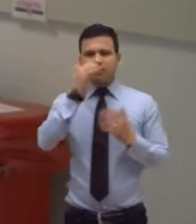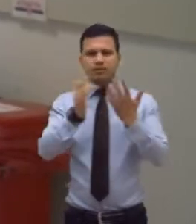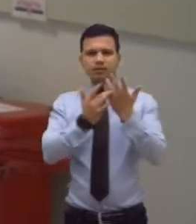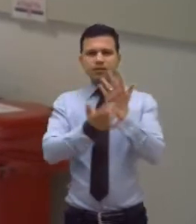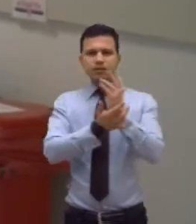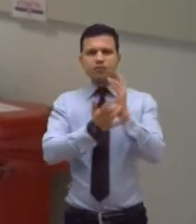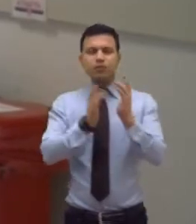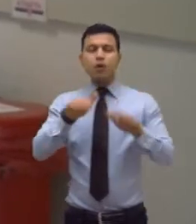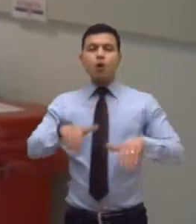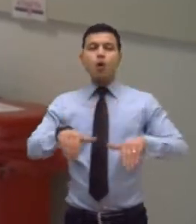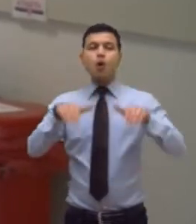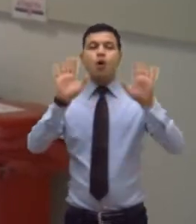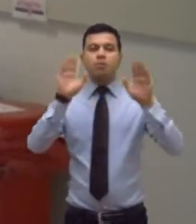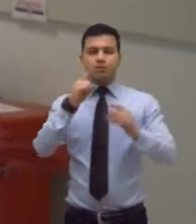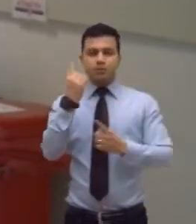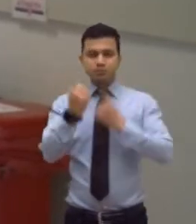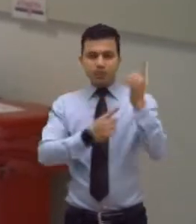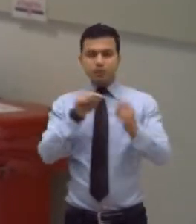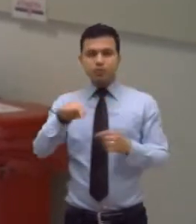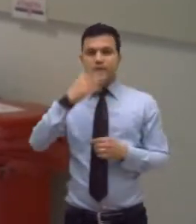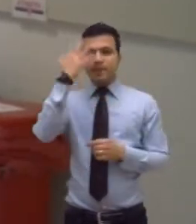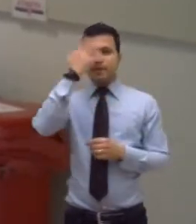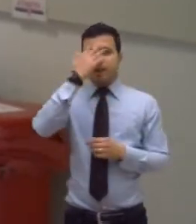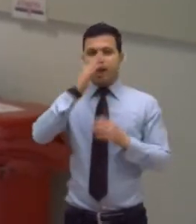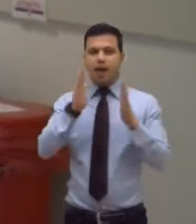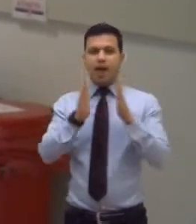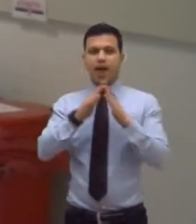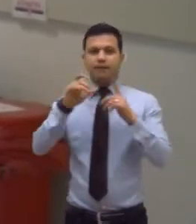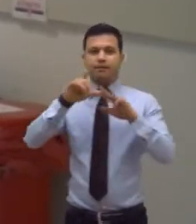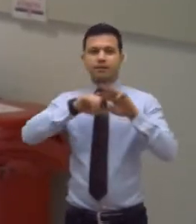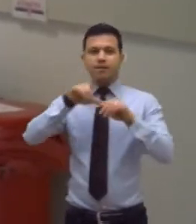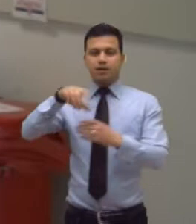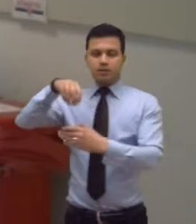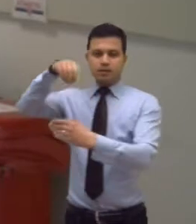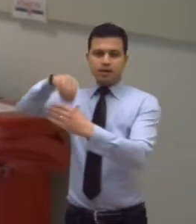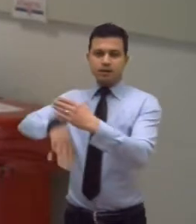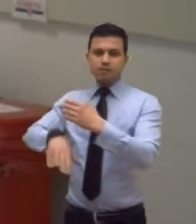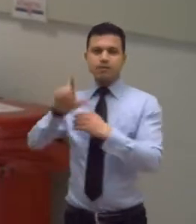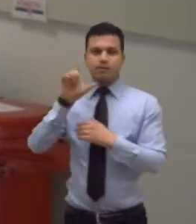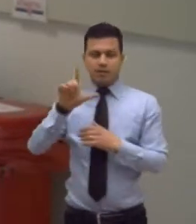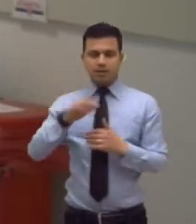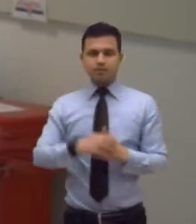dışkı bulaşmamış atıkları, siyah poşetli evsel atık yazan çöp kutularına,